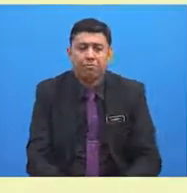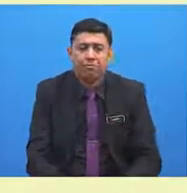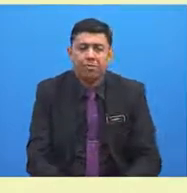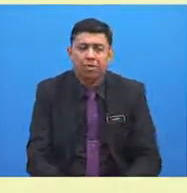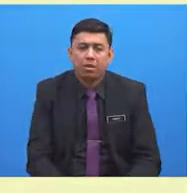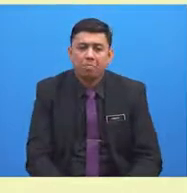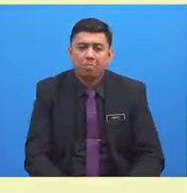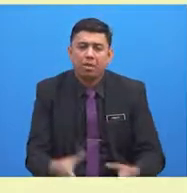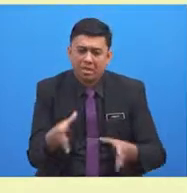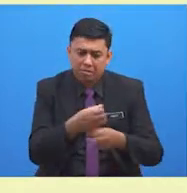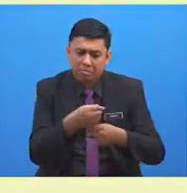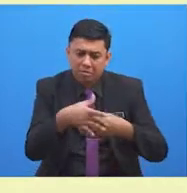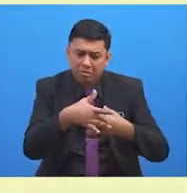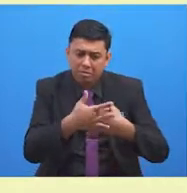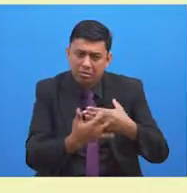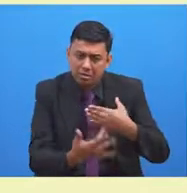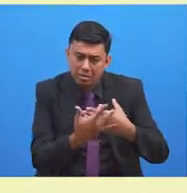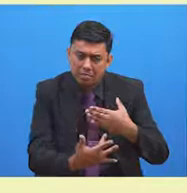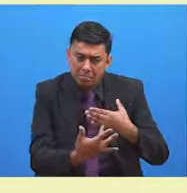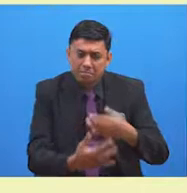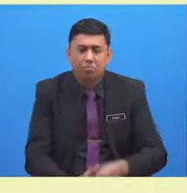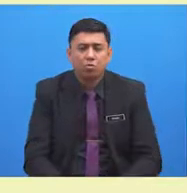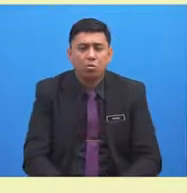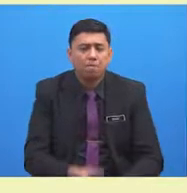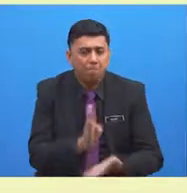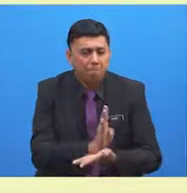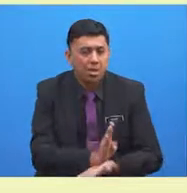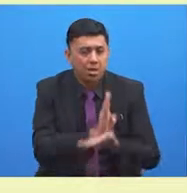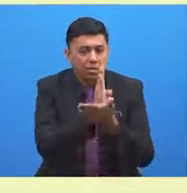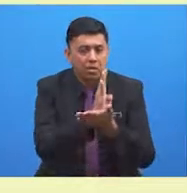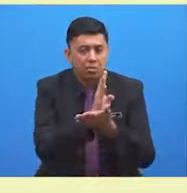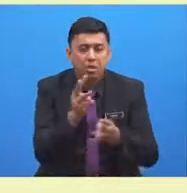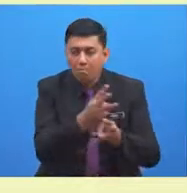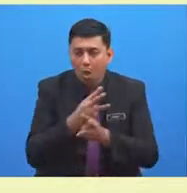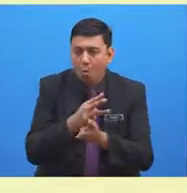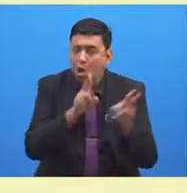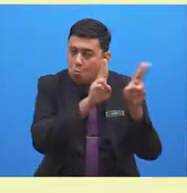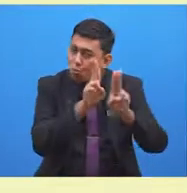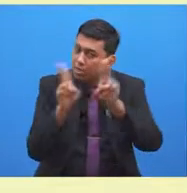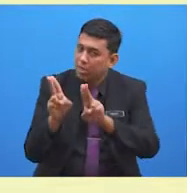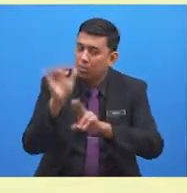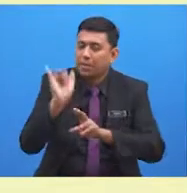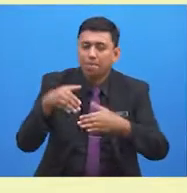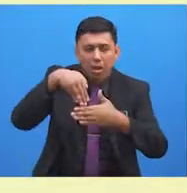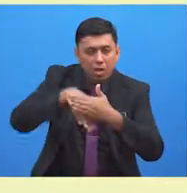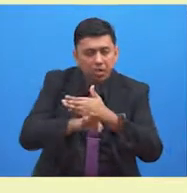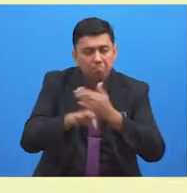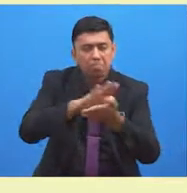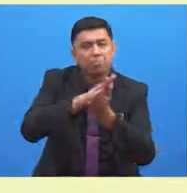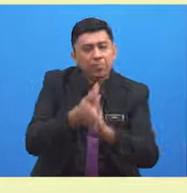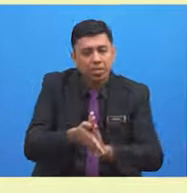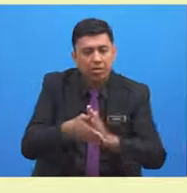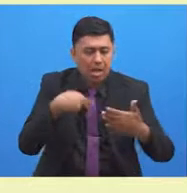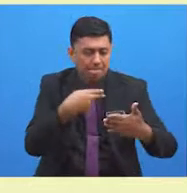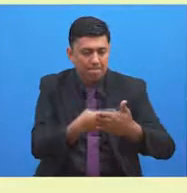Bekalan darah yang banyak ke membran mukus membantu mengawal udara yang masuk menjadi